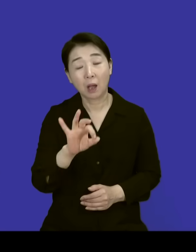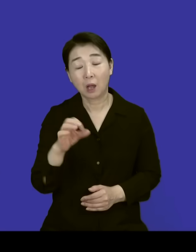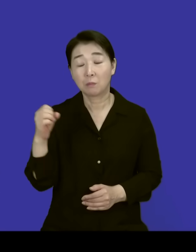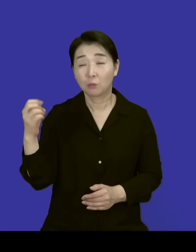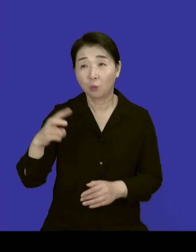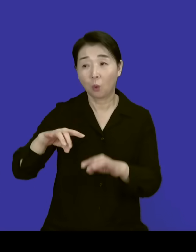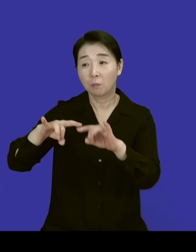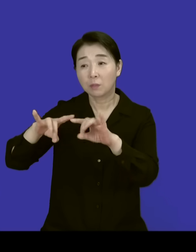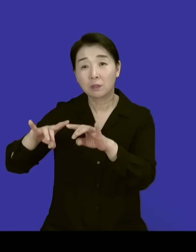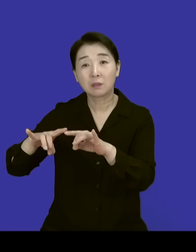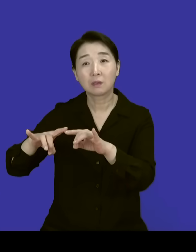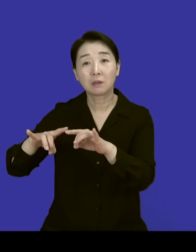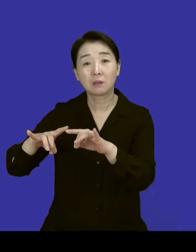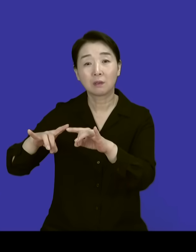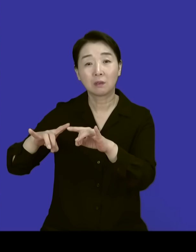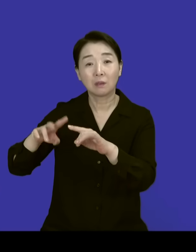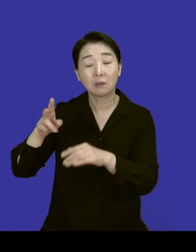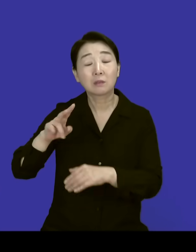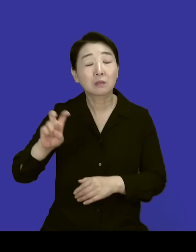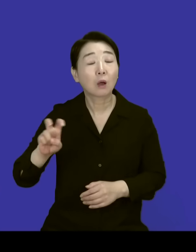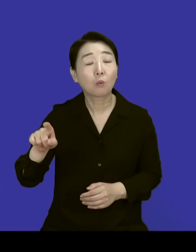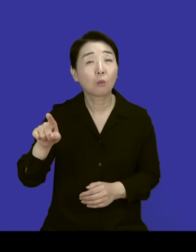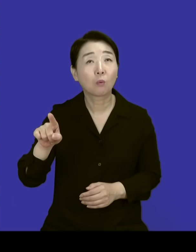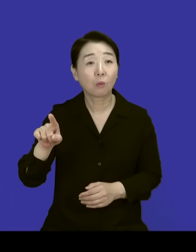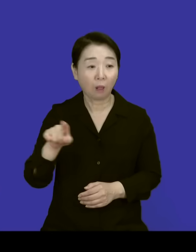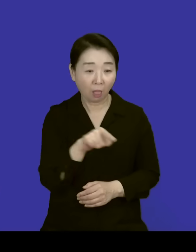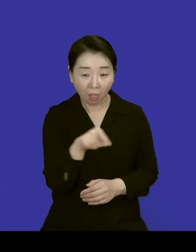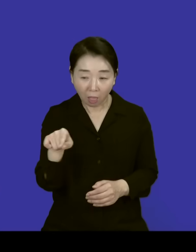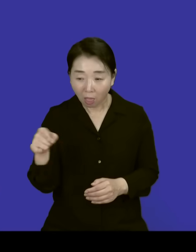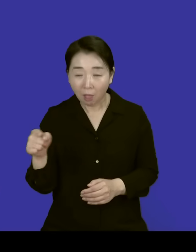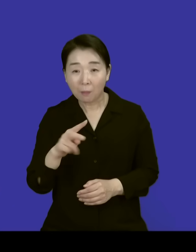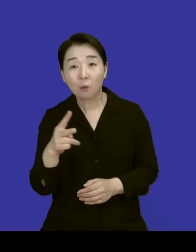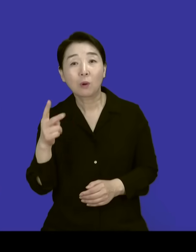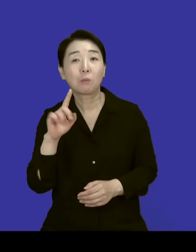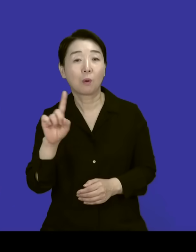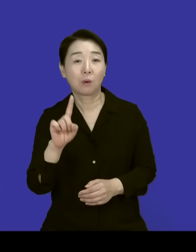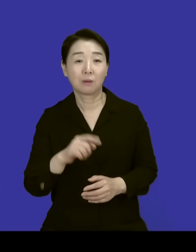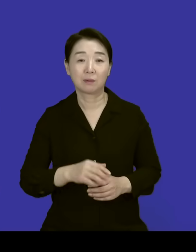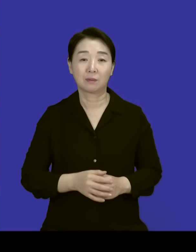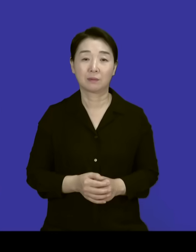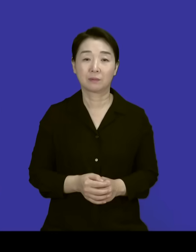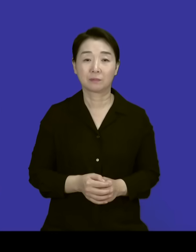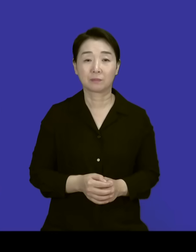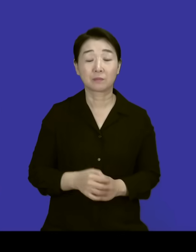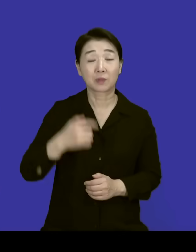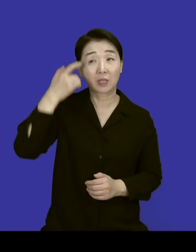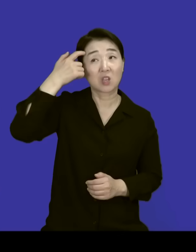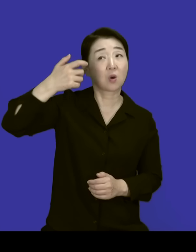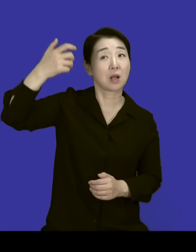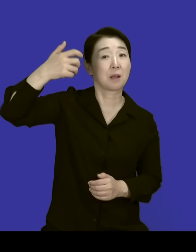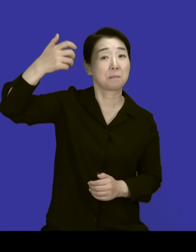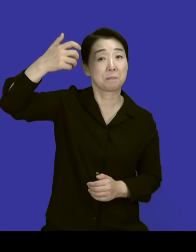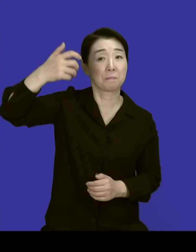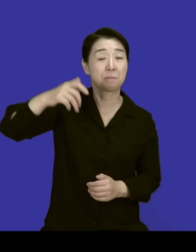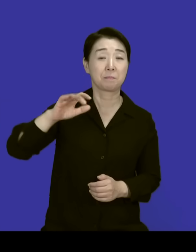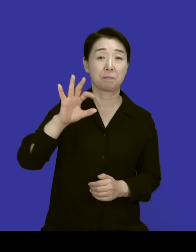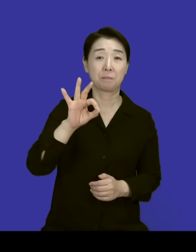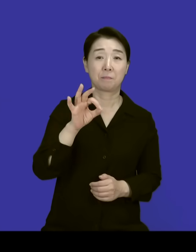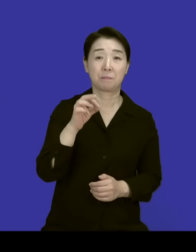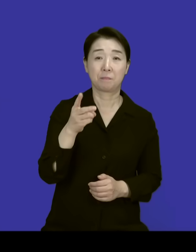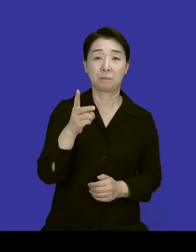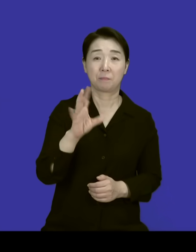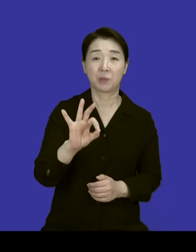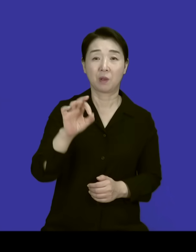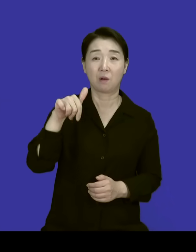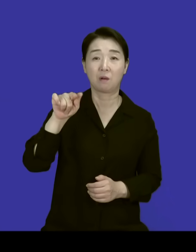막 떠오르세요? 이렇게 야, 이 음악이야 막 이런 느낌? 선배님도 아실 거예요. 영감이라 그러거든요. 이거는 정말로 저는